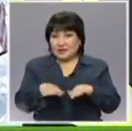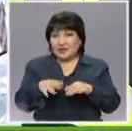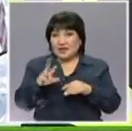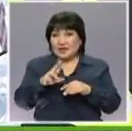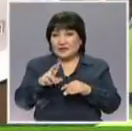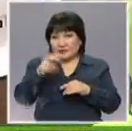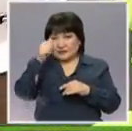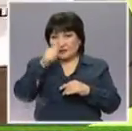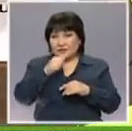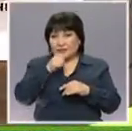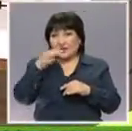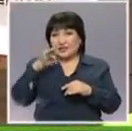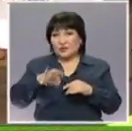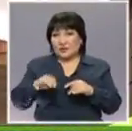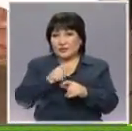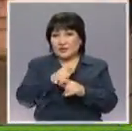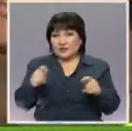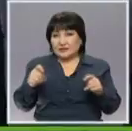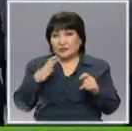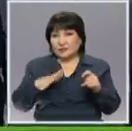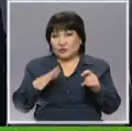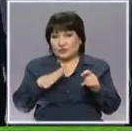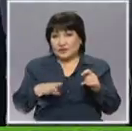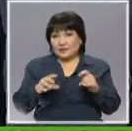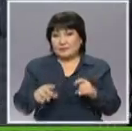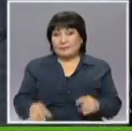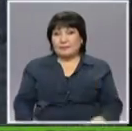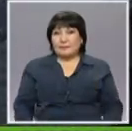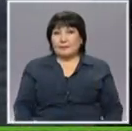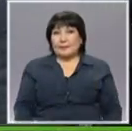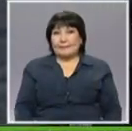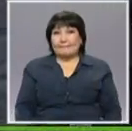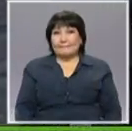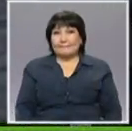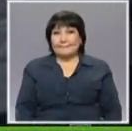пайдалануға беріледі деп күтілуде. Абай Аймағамбетов, Әсет Құндақбаев, Алматы телеарнасы.